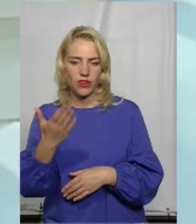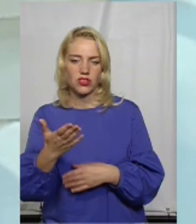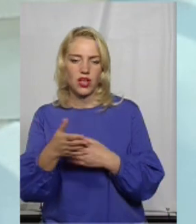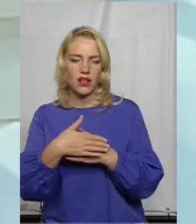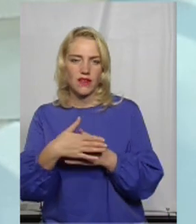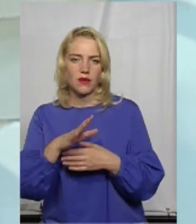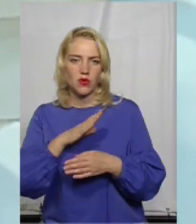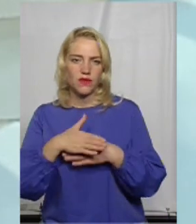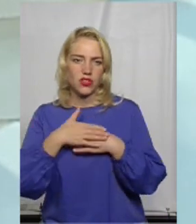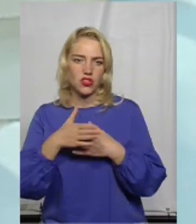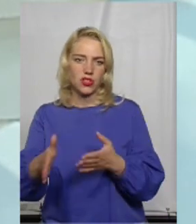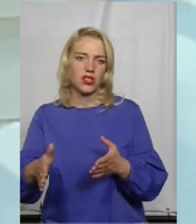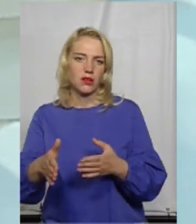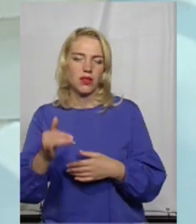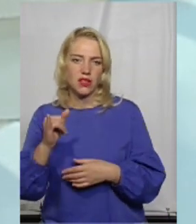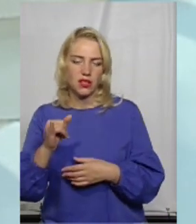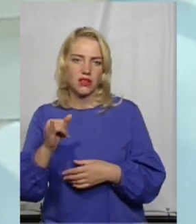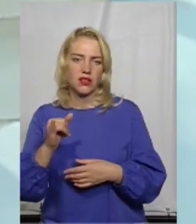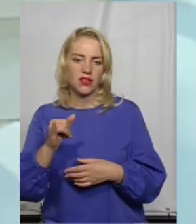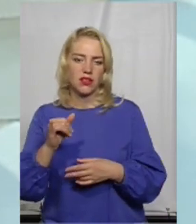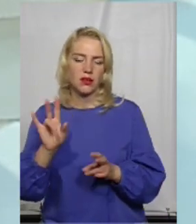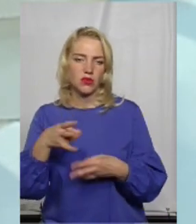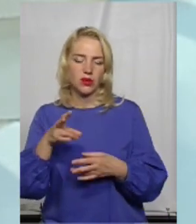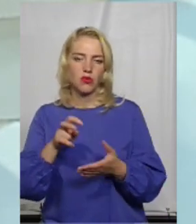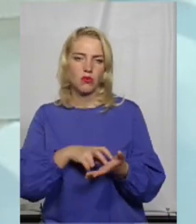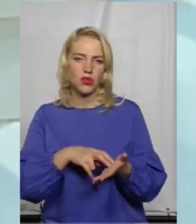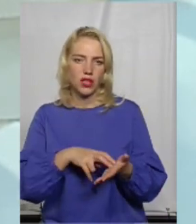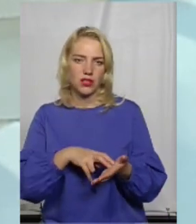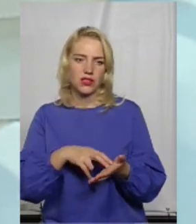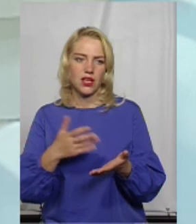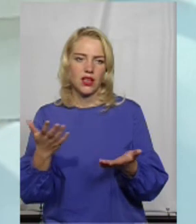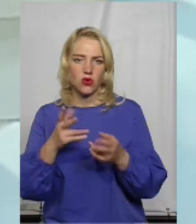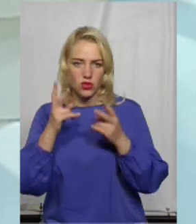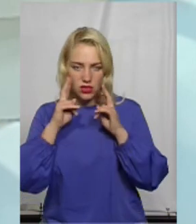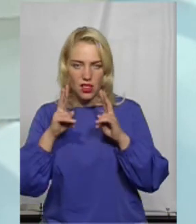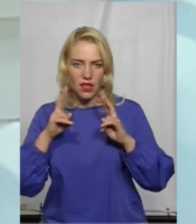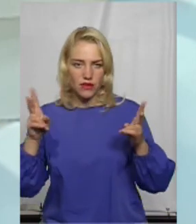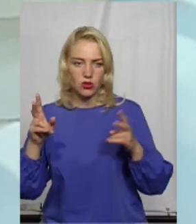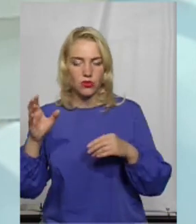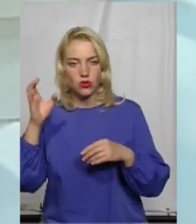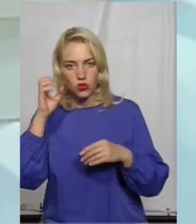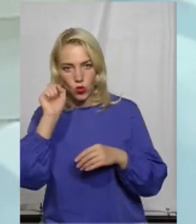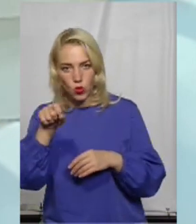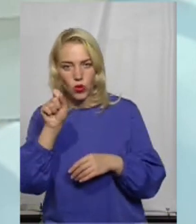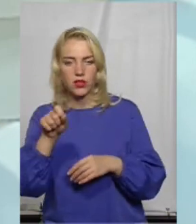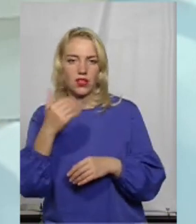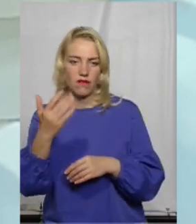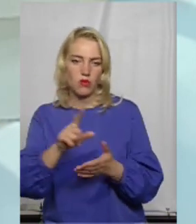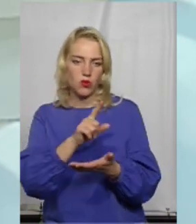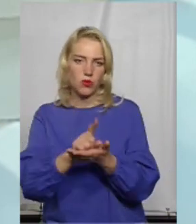були відчиненими. Не потрібно боятися якоїсь невідомості. Стукайте, і вам